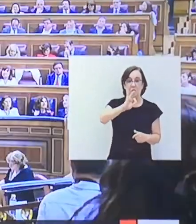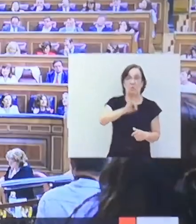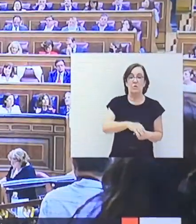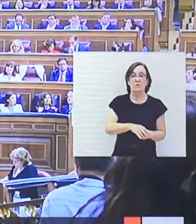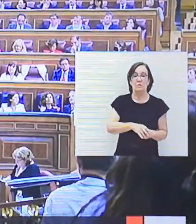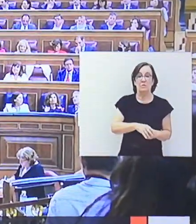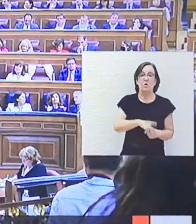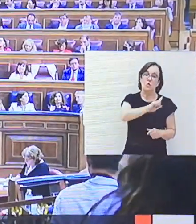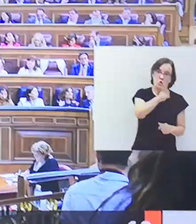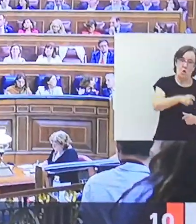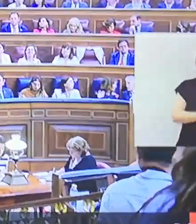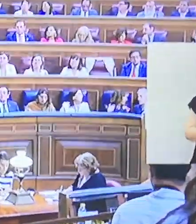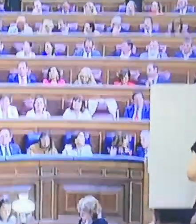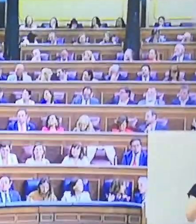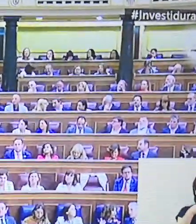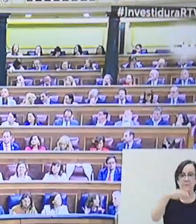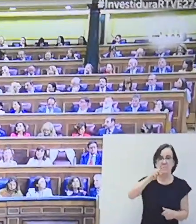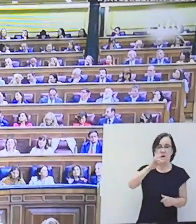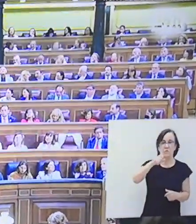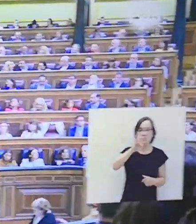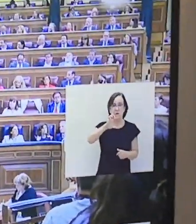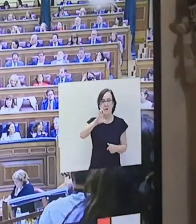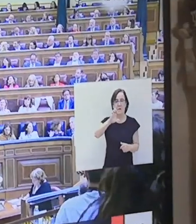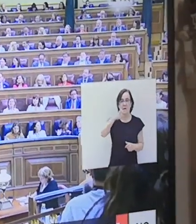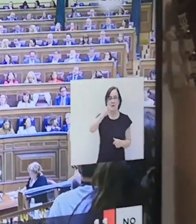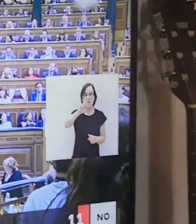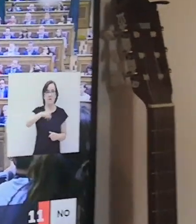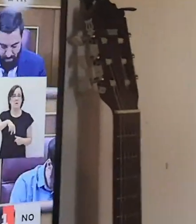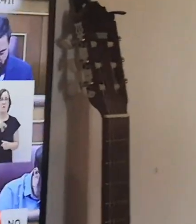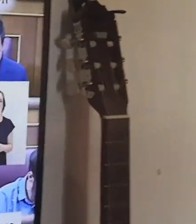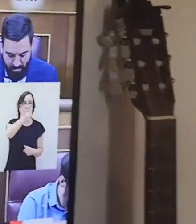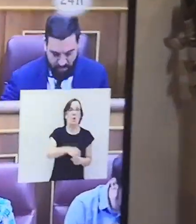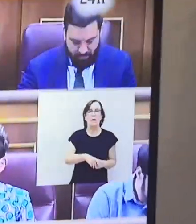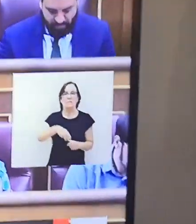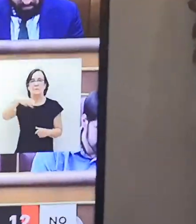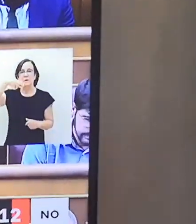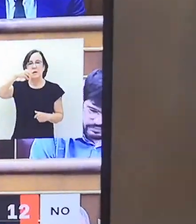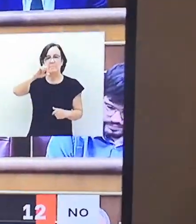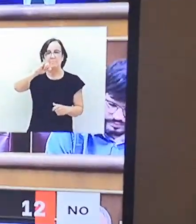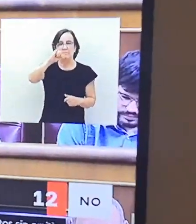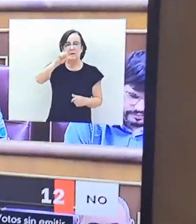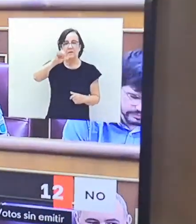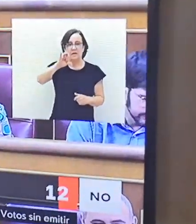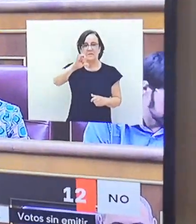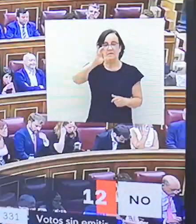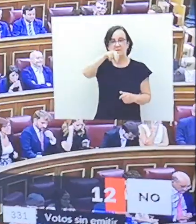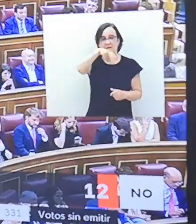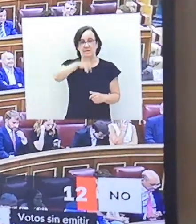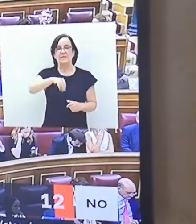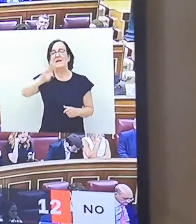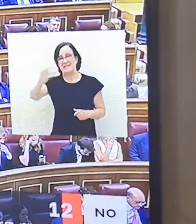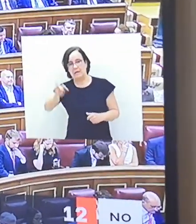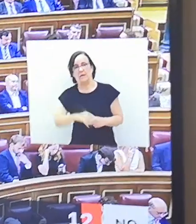Вот такой интересный формат голосования в Испанском конгрессе депутатов, нижней палате парламента. Депутатов вызывают